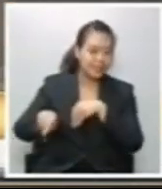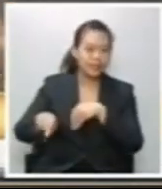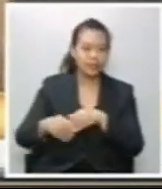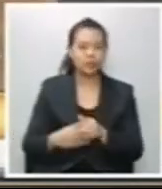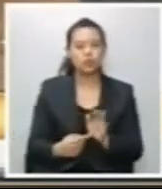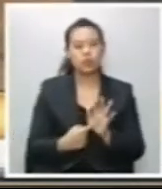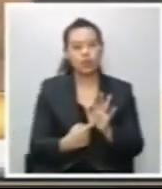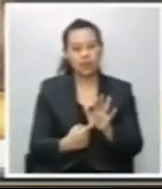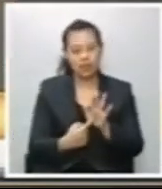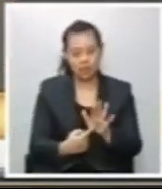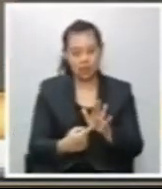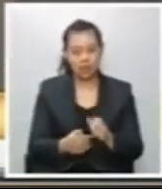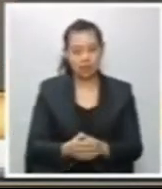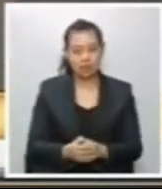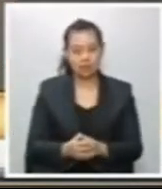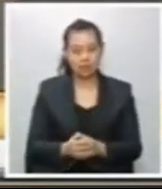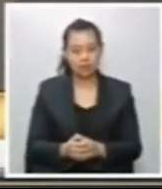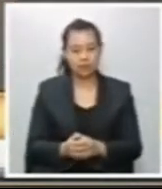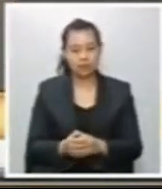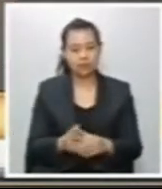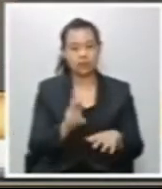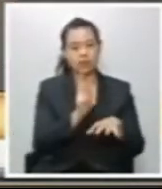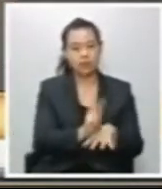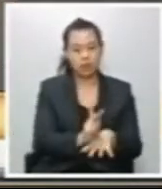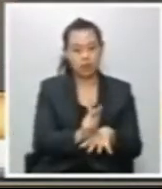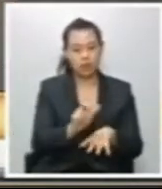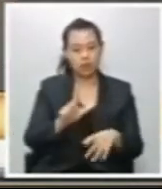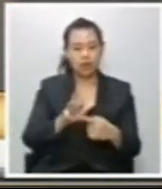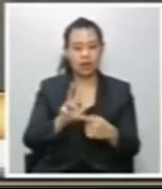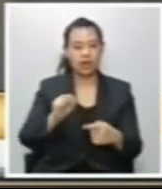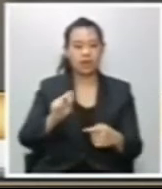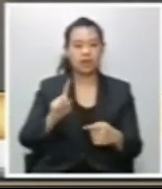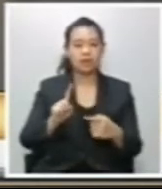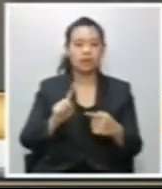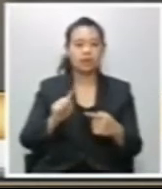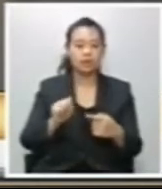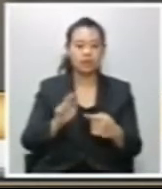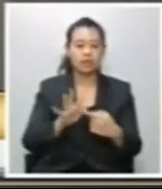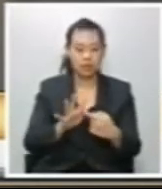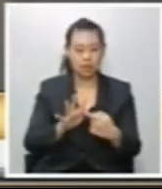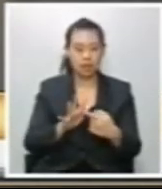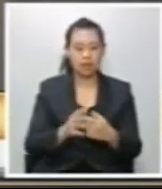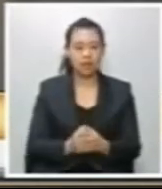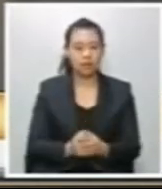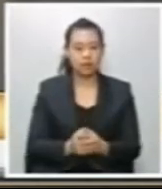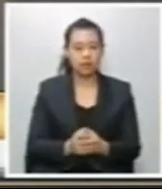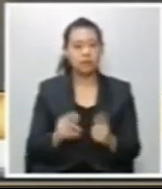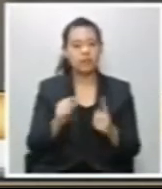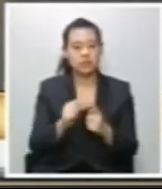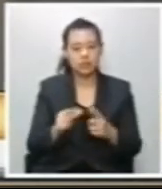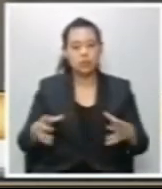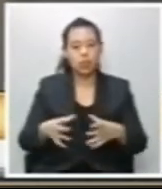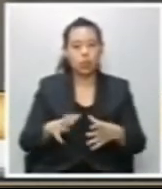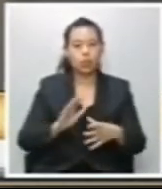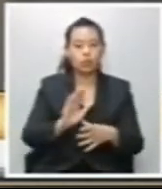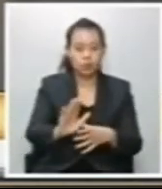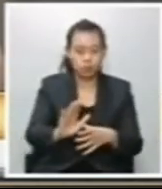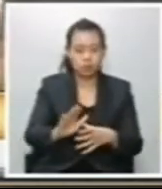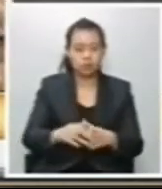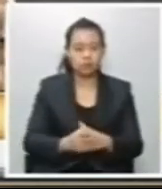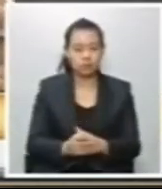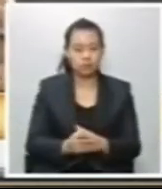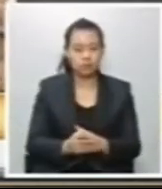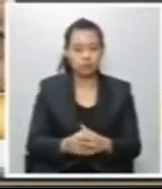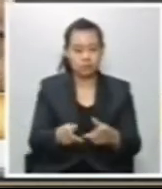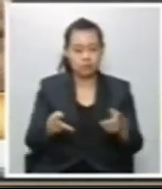ของชาวเกาะลันตาชาวเลที่เราเรียกว่าชาวอุลักลาโวชาวอุลักลาโวเป็นช